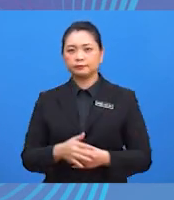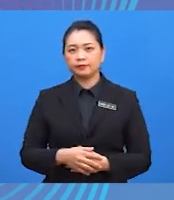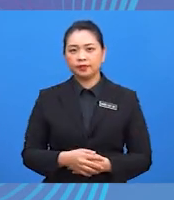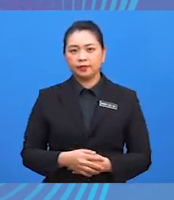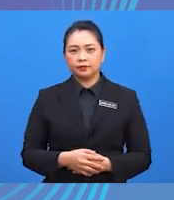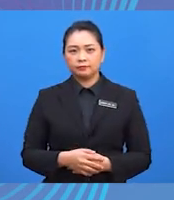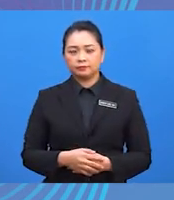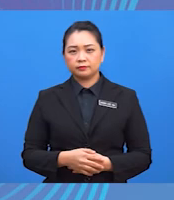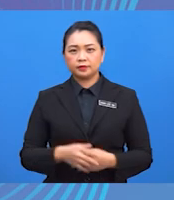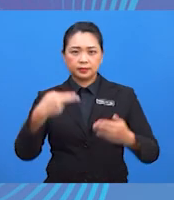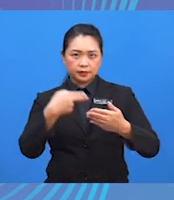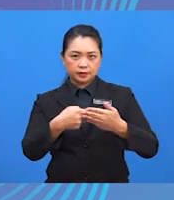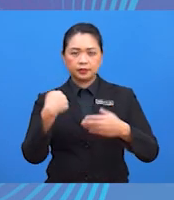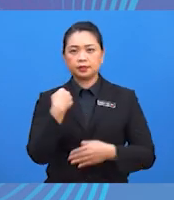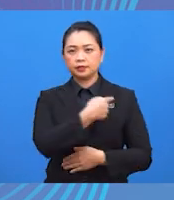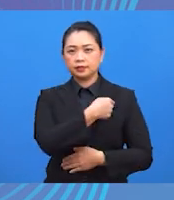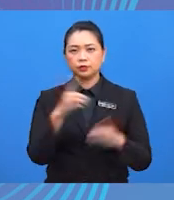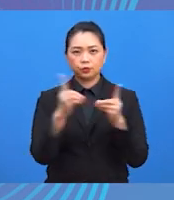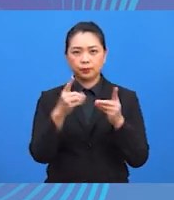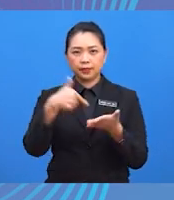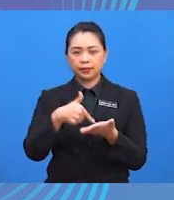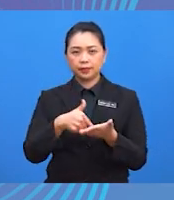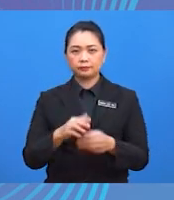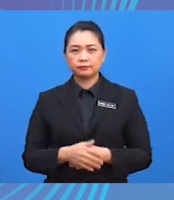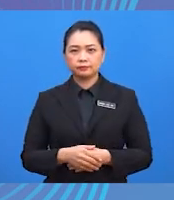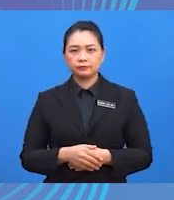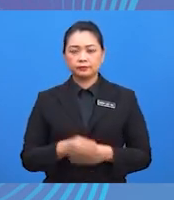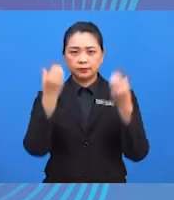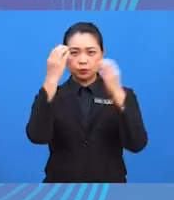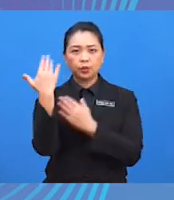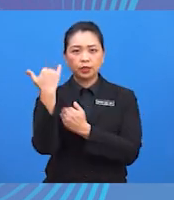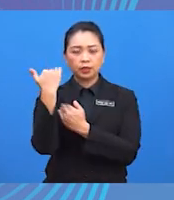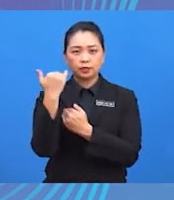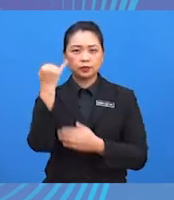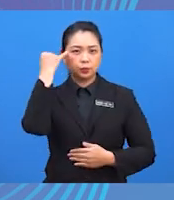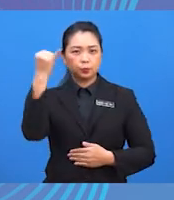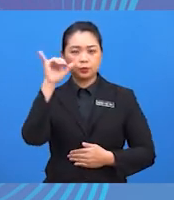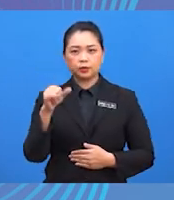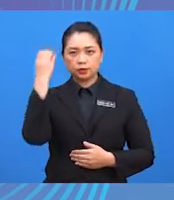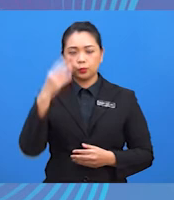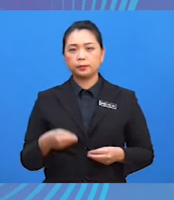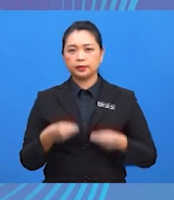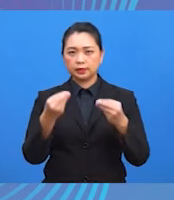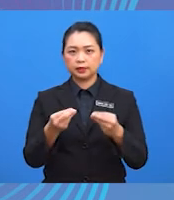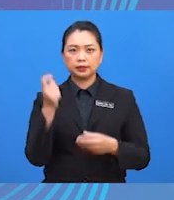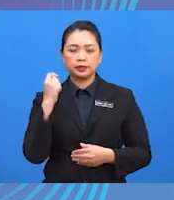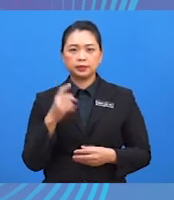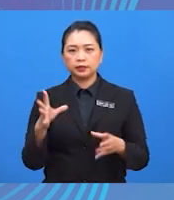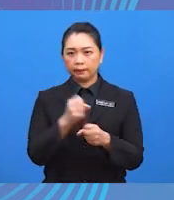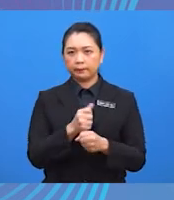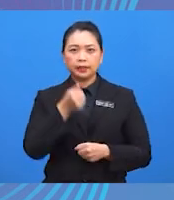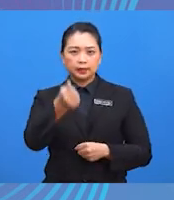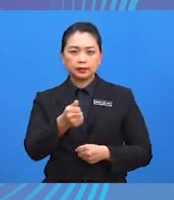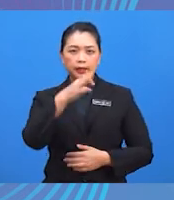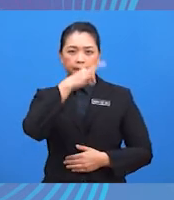lagi, saya harap ilmu yang saya berikan ini dapat anda manfaatkan dan berguna